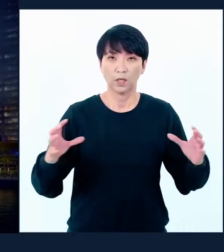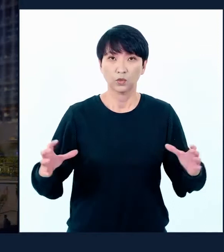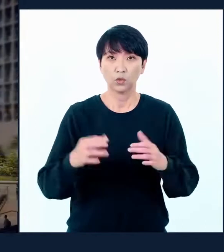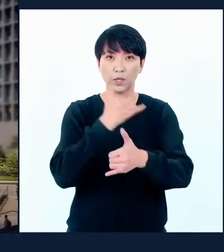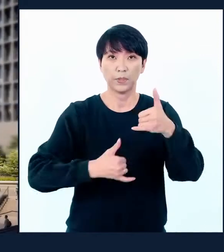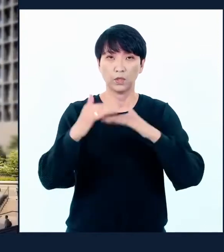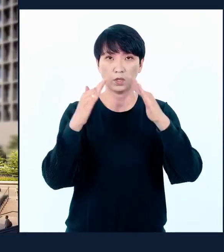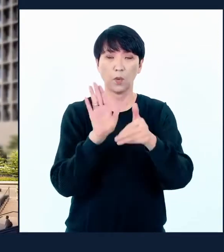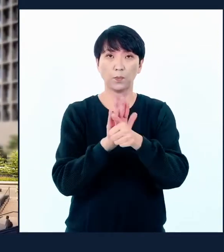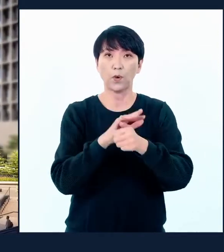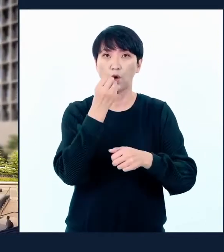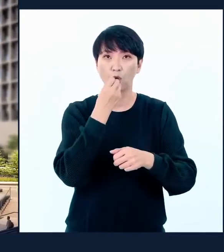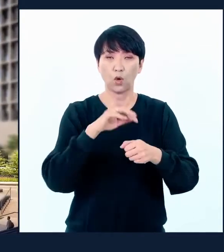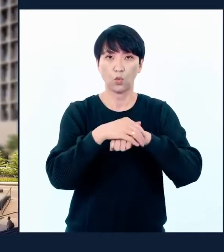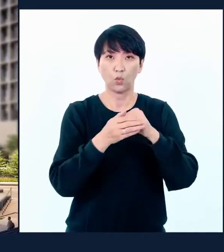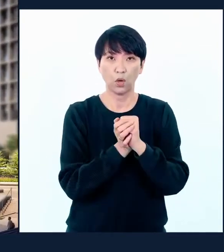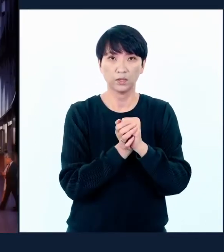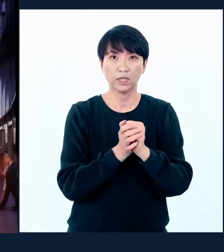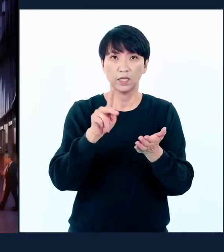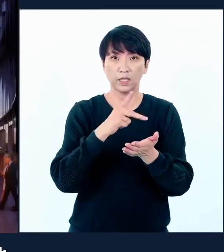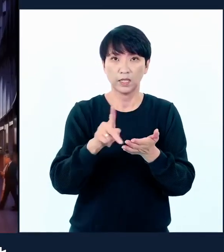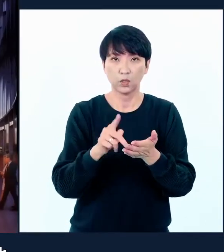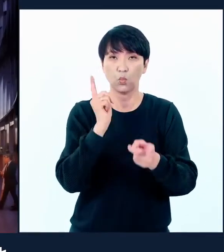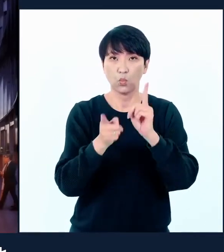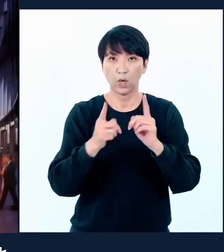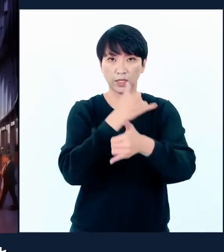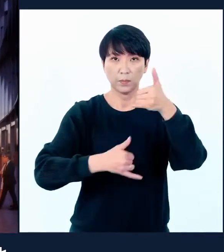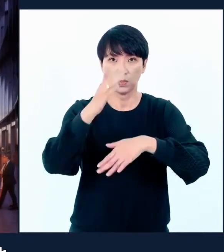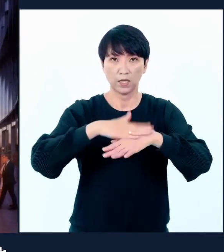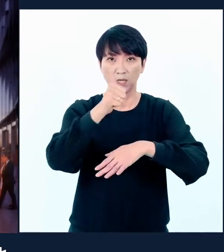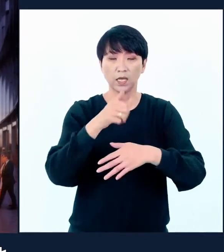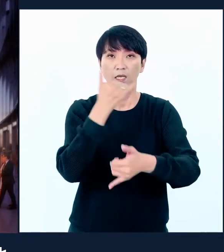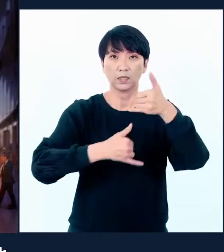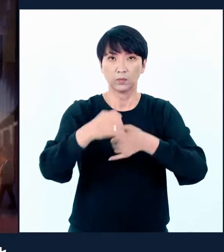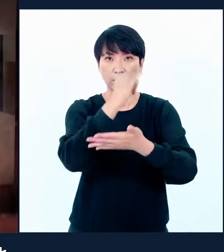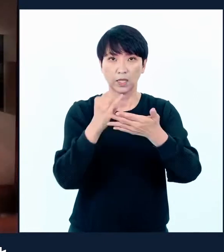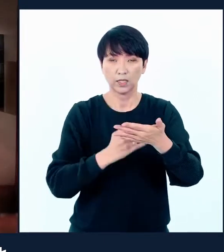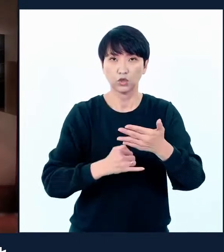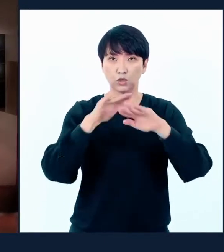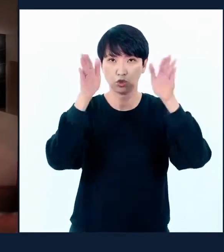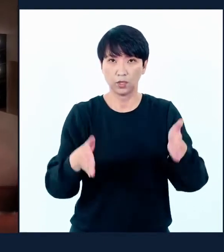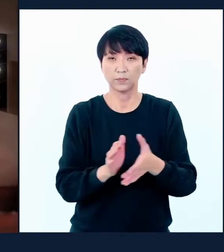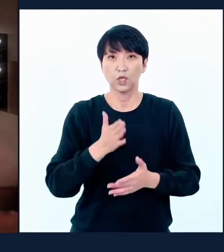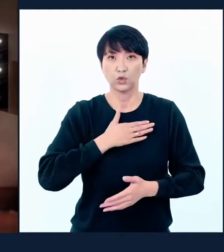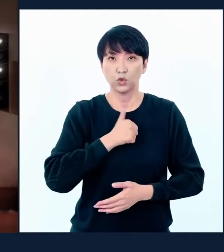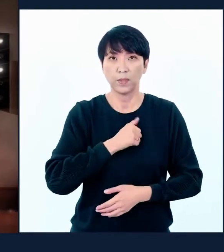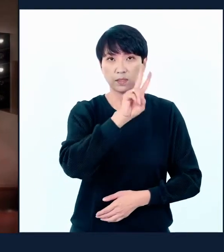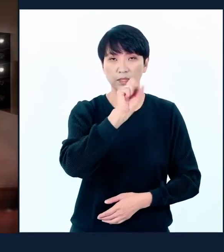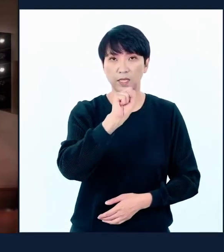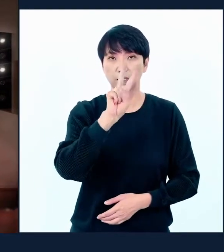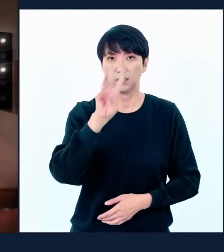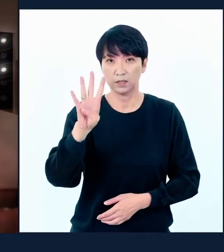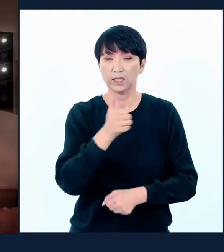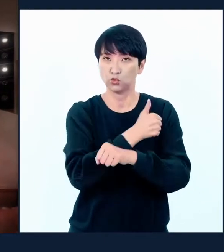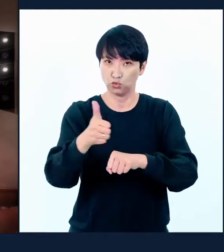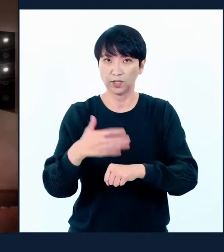演艺综合剧场是一个为本地和国际舞蹈或戏剧而设的顶级表演艺术场地，预计在2024年